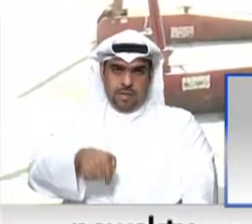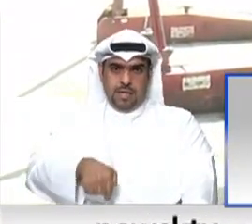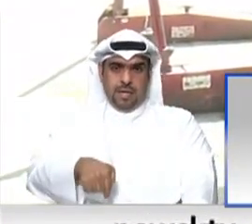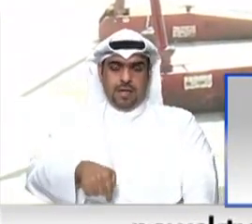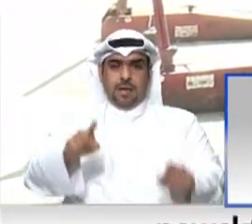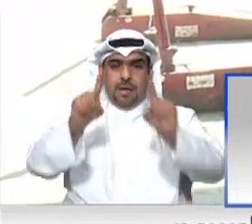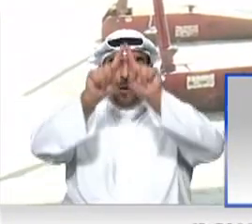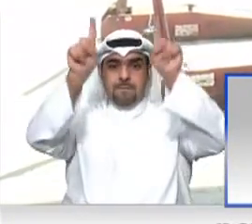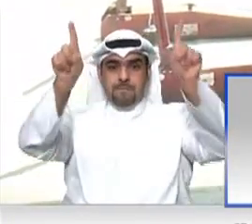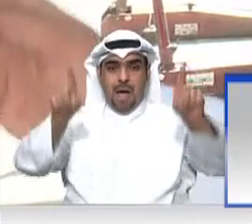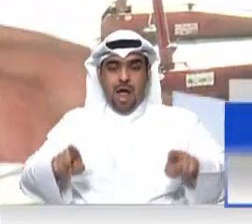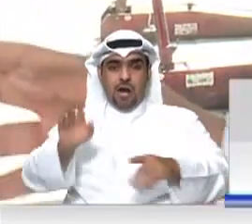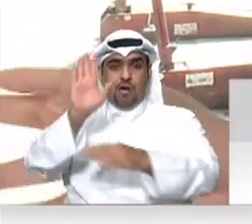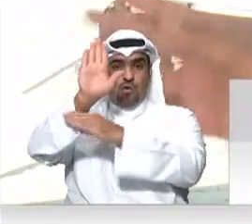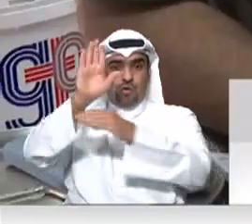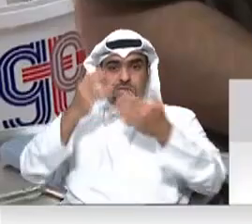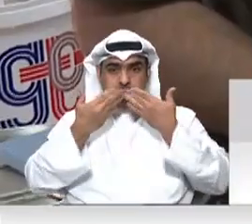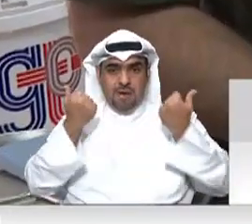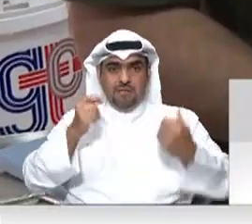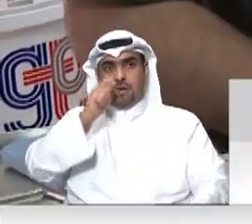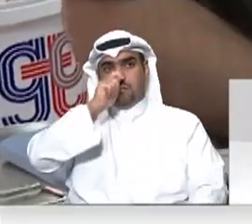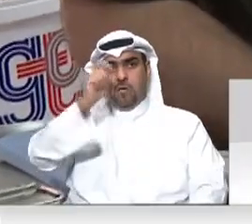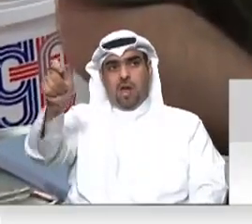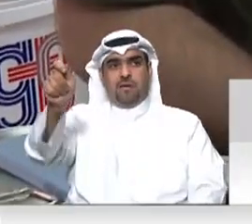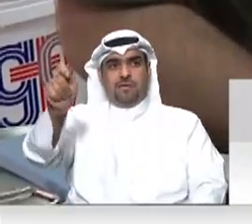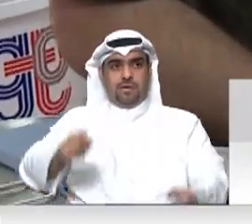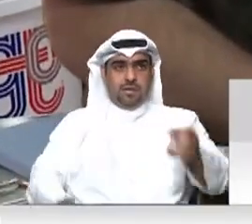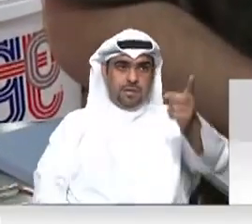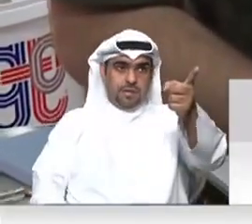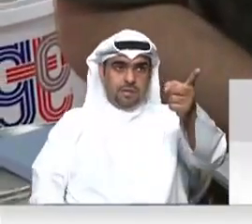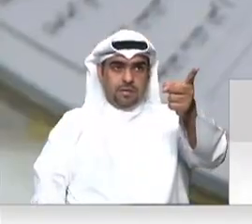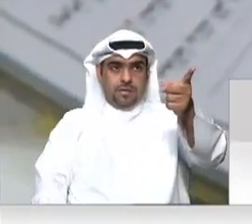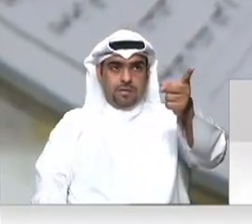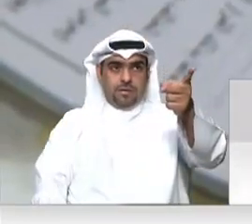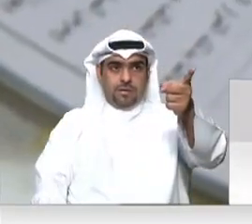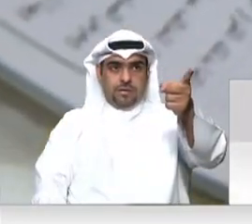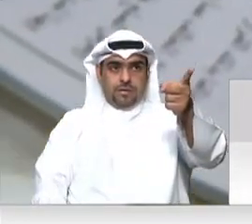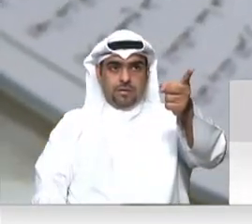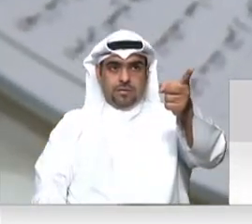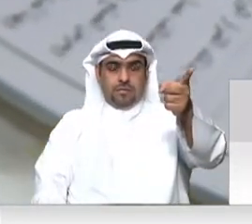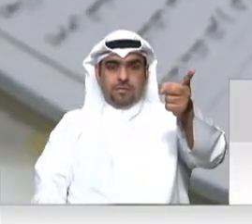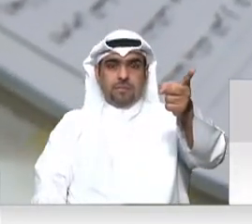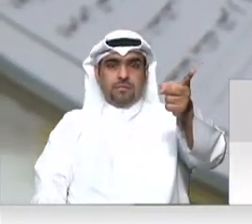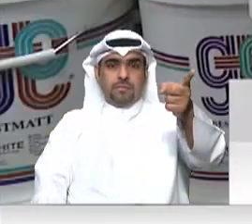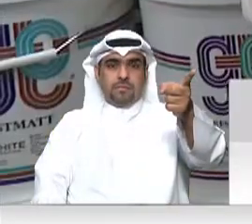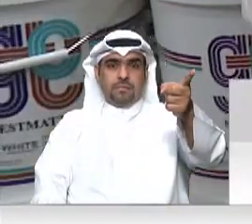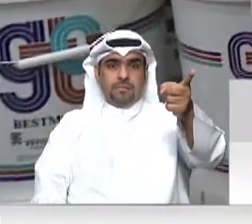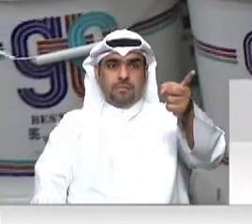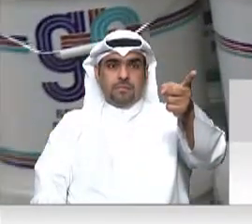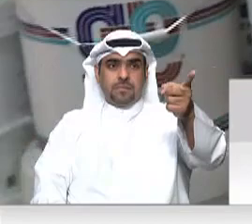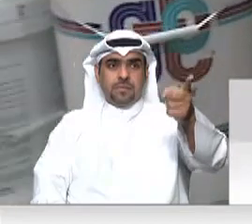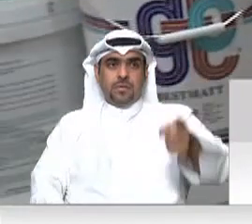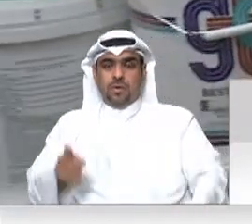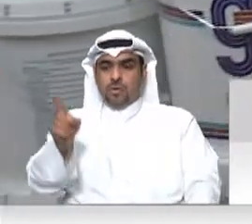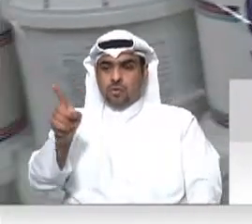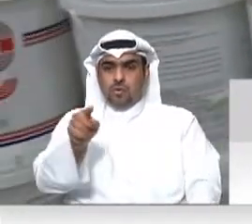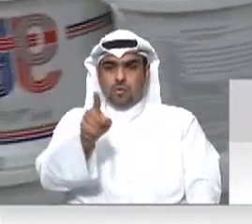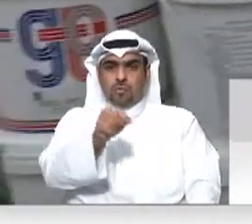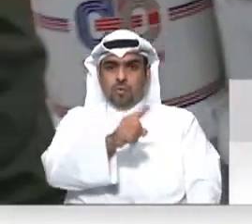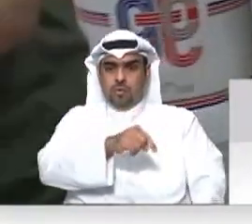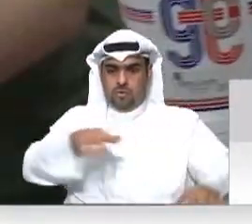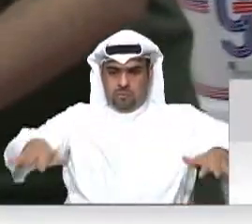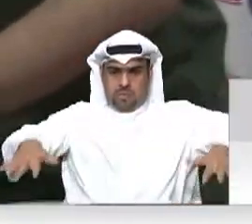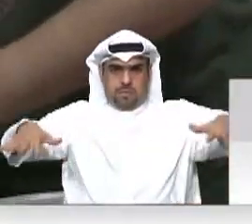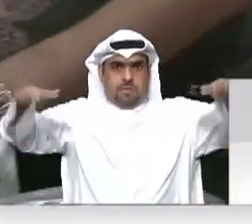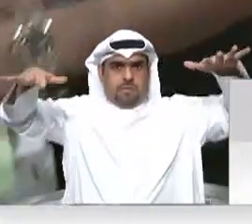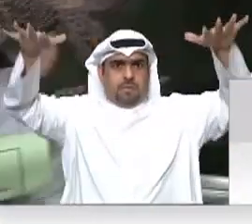تراخيص. هذا المحل أعطينا مخالفة مساحة على قانون 30/2021. حملاتنا بشكل يومي ديرتنا تستاهل.